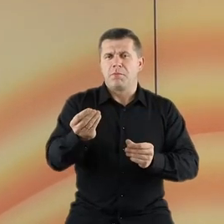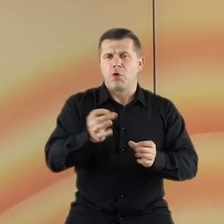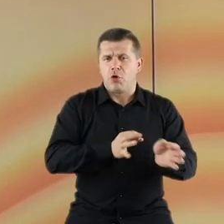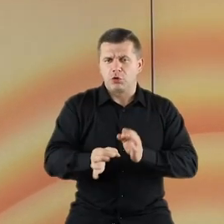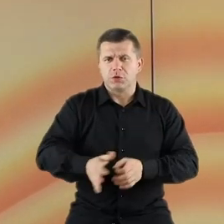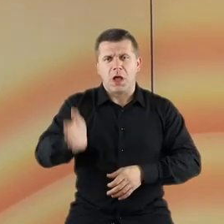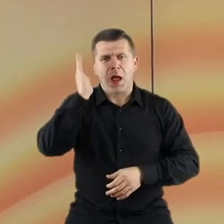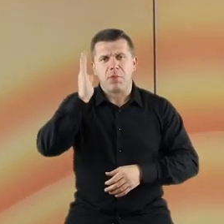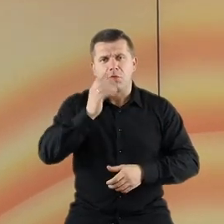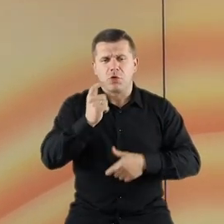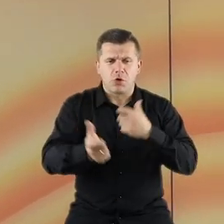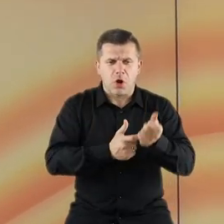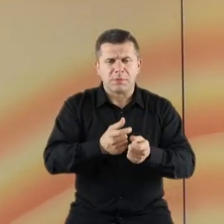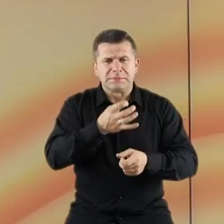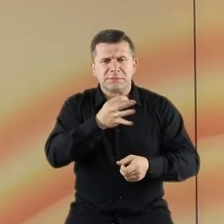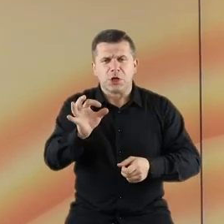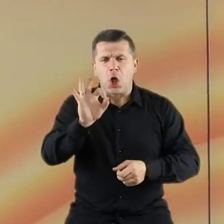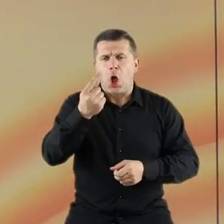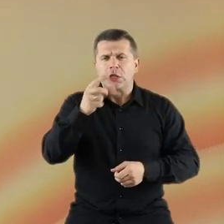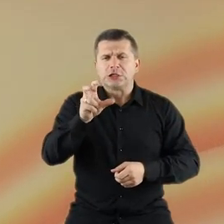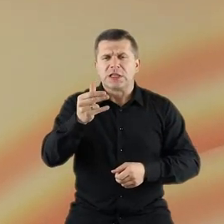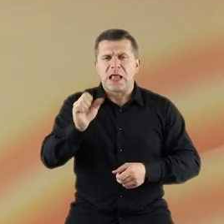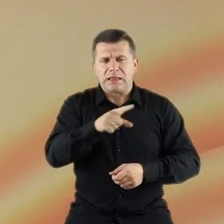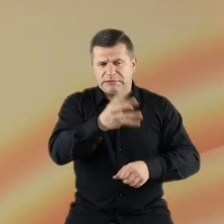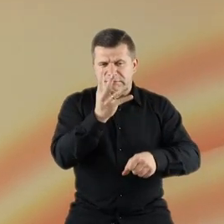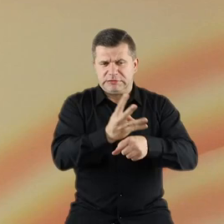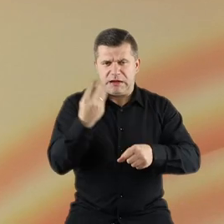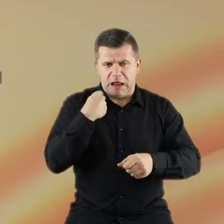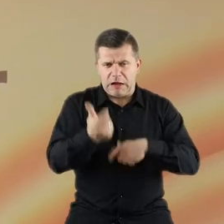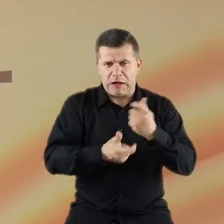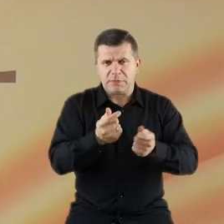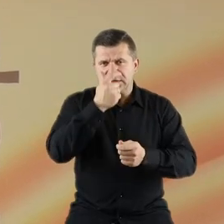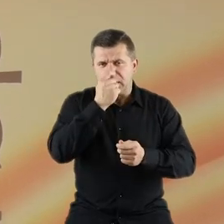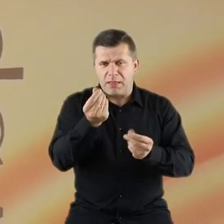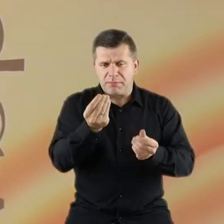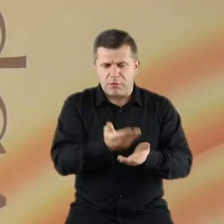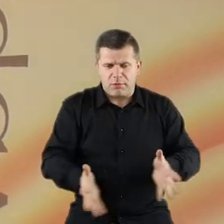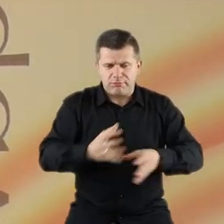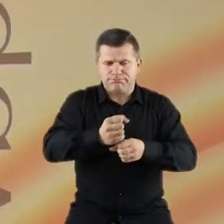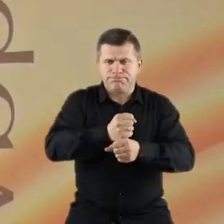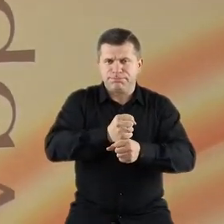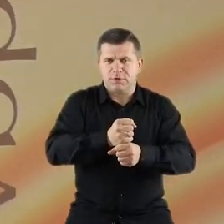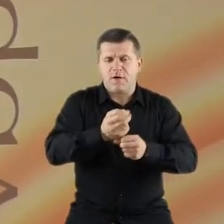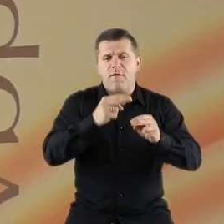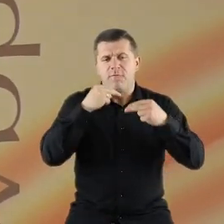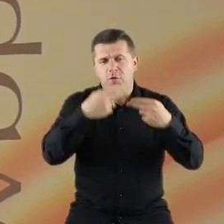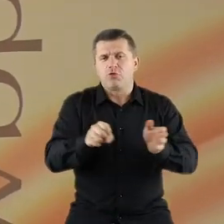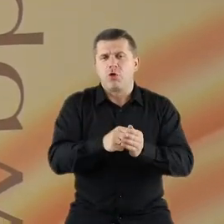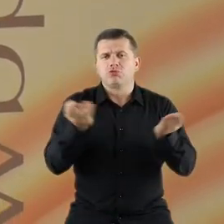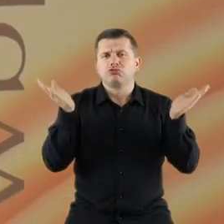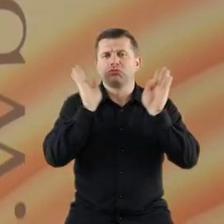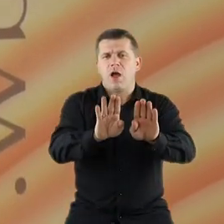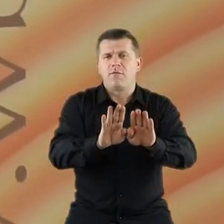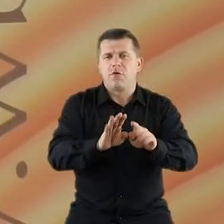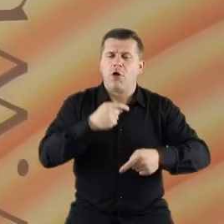domu oszczędności a potem zaczęła odczynianie później zaleciła 40 lat zawinąć pieniądze łapę i na powrót schować do